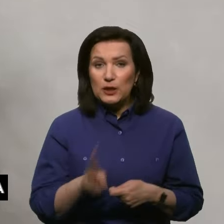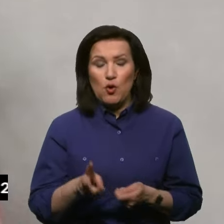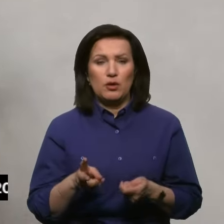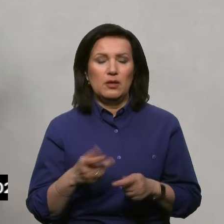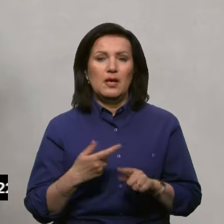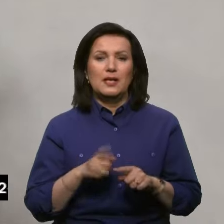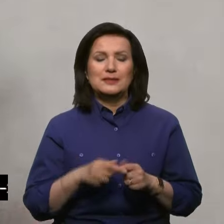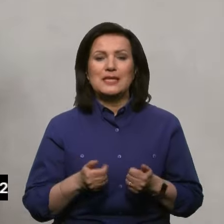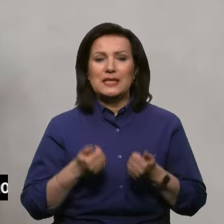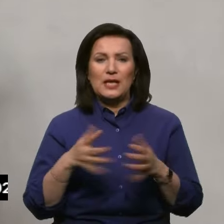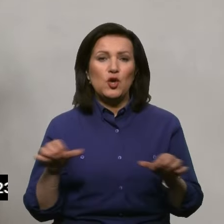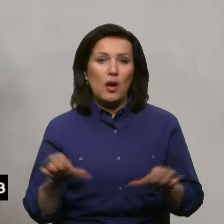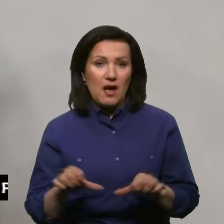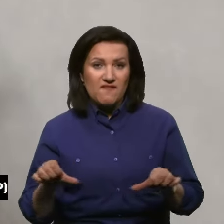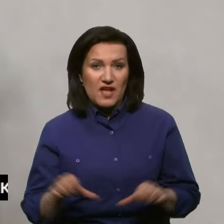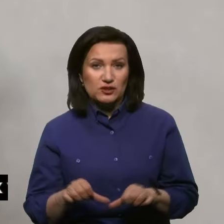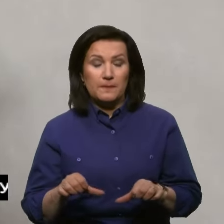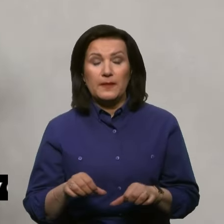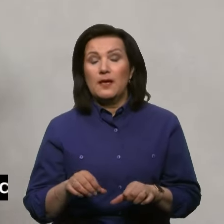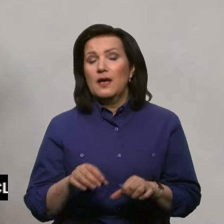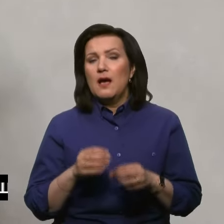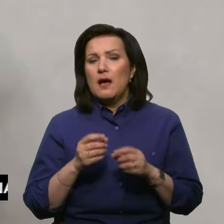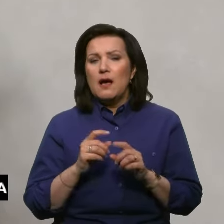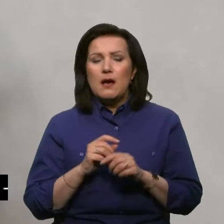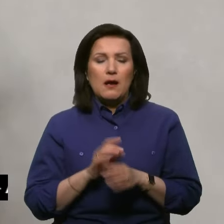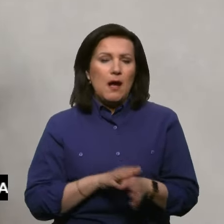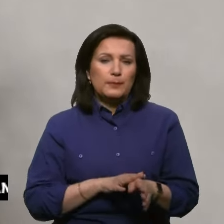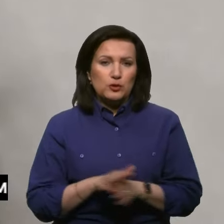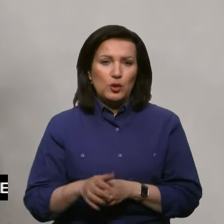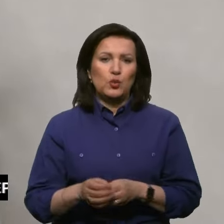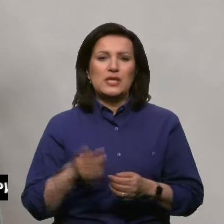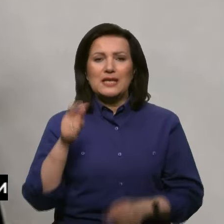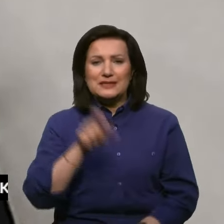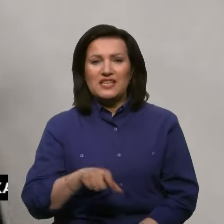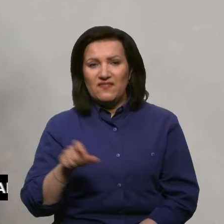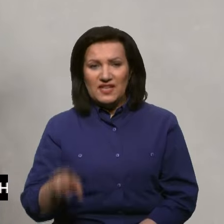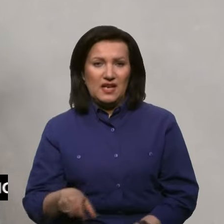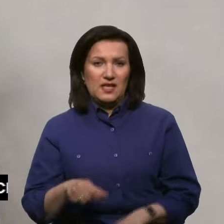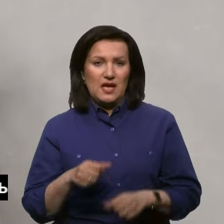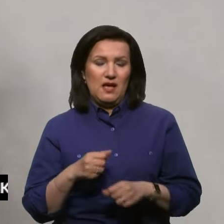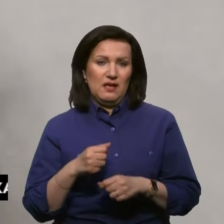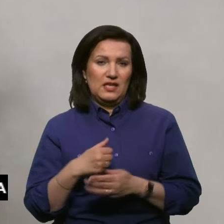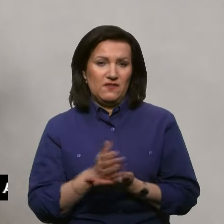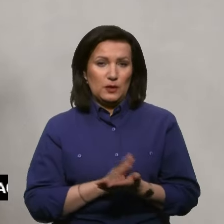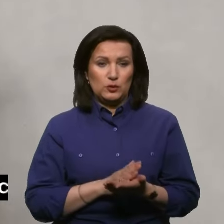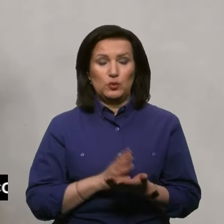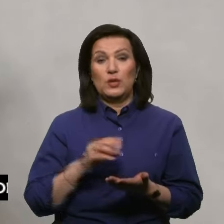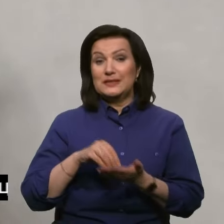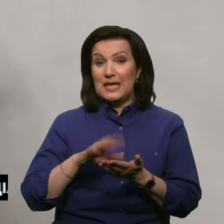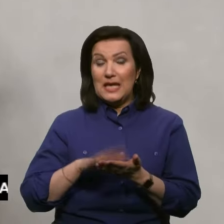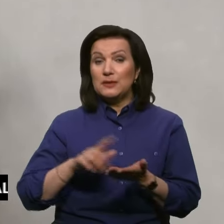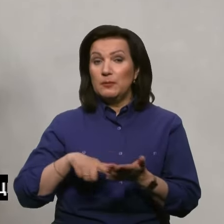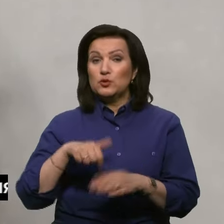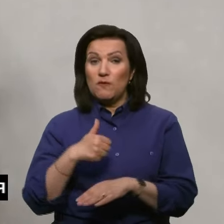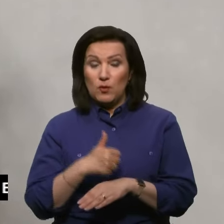кілька кафешок, тобто абсолютно цивільна інфраструктура. І за даними міського голови Ігоря Терехова, на зараз відомо